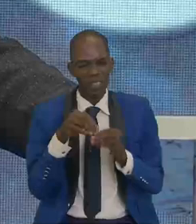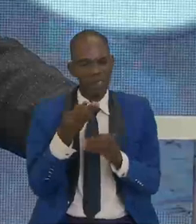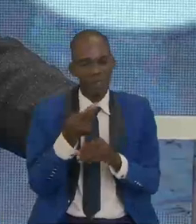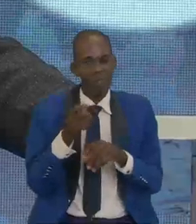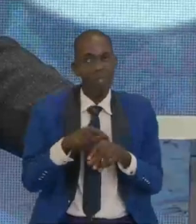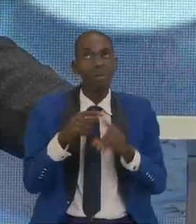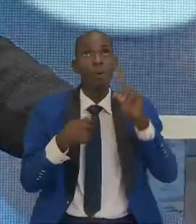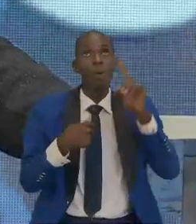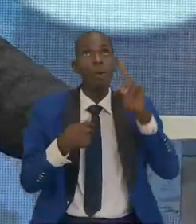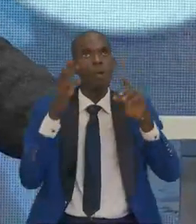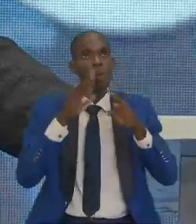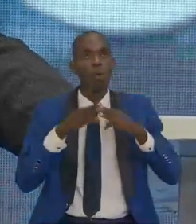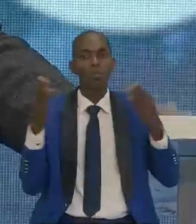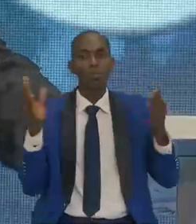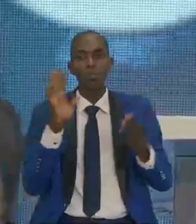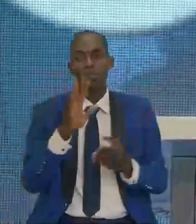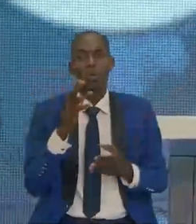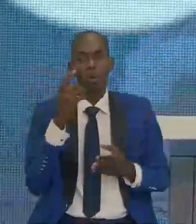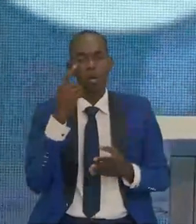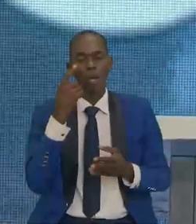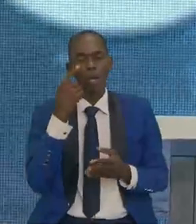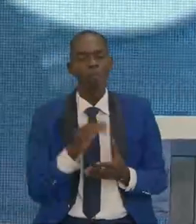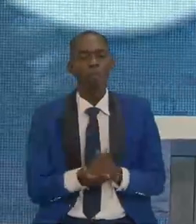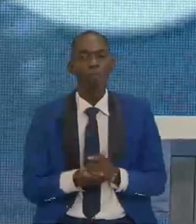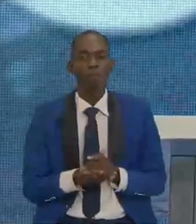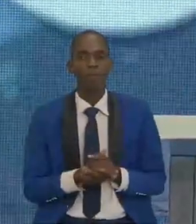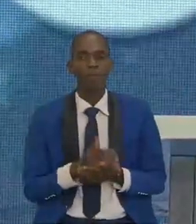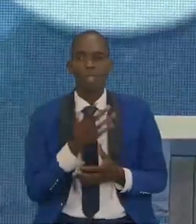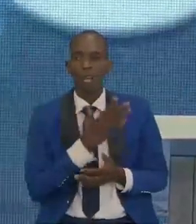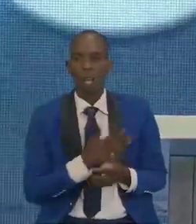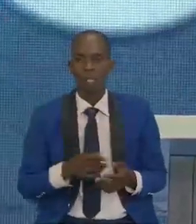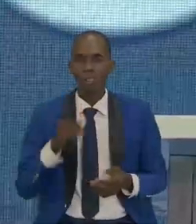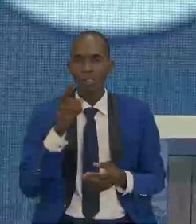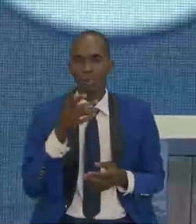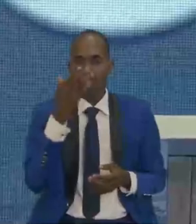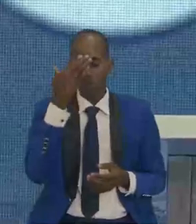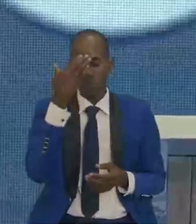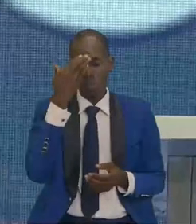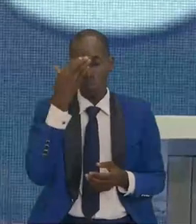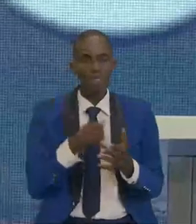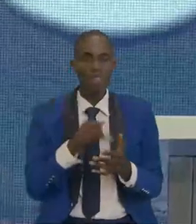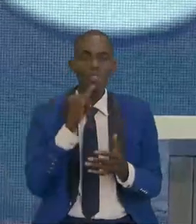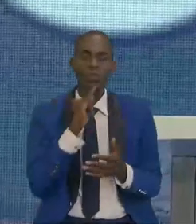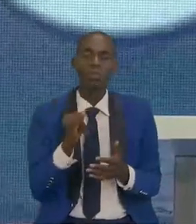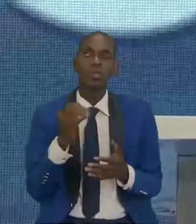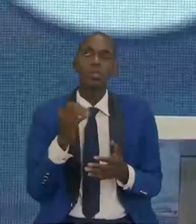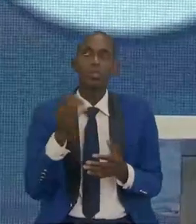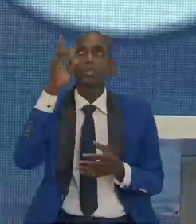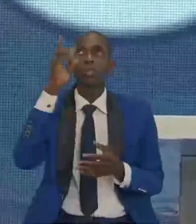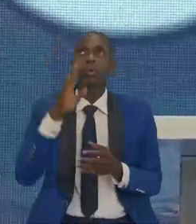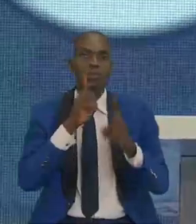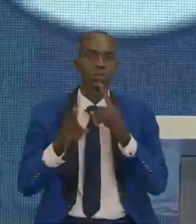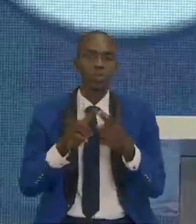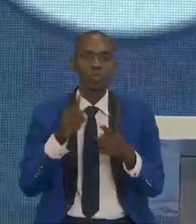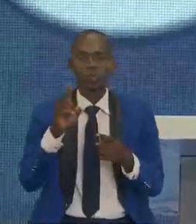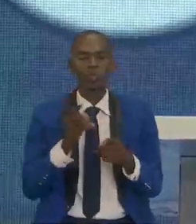En peu de minutes, je t'ouvrirai les yeux. Et tu sais véritablement que c'est le Seigneur qui te